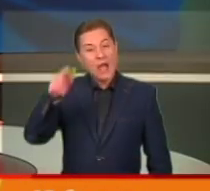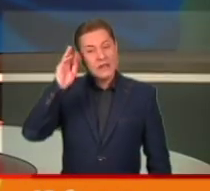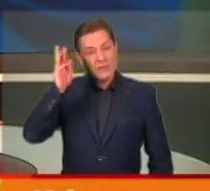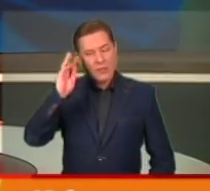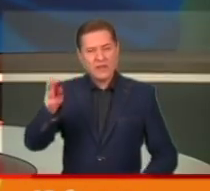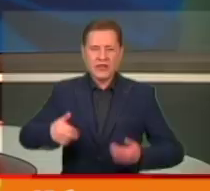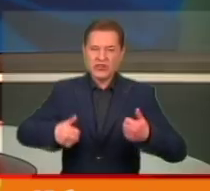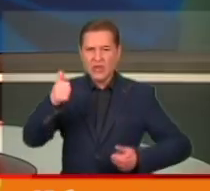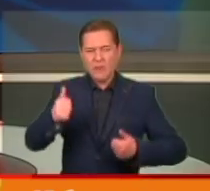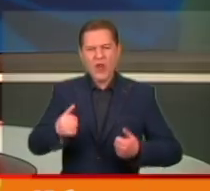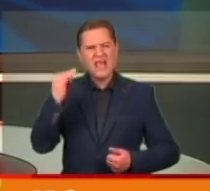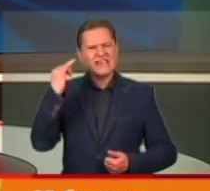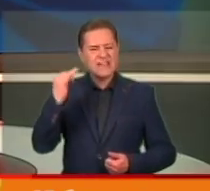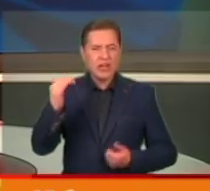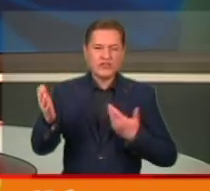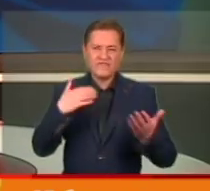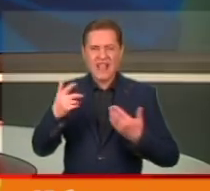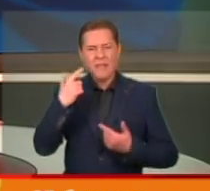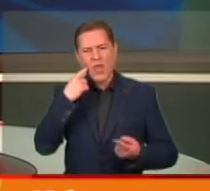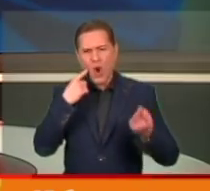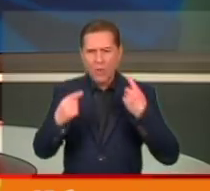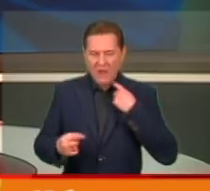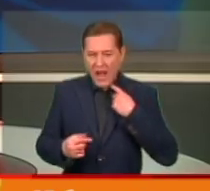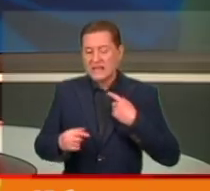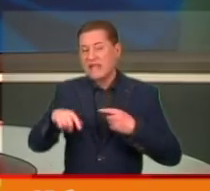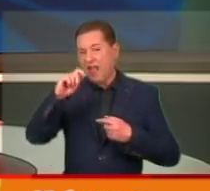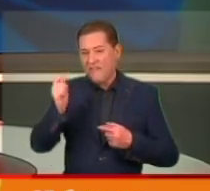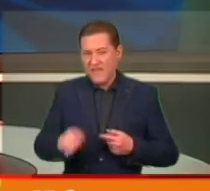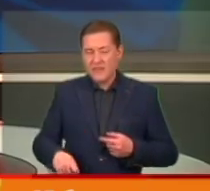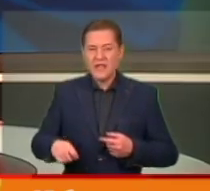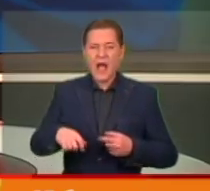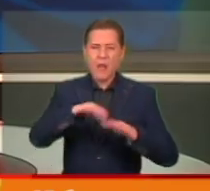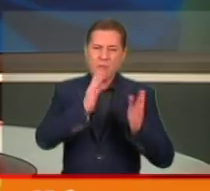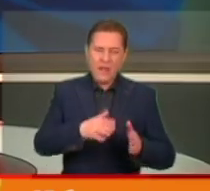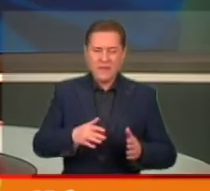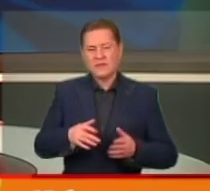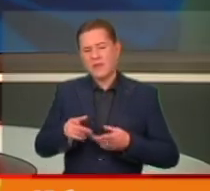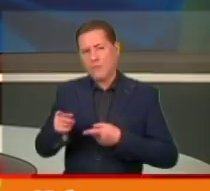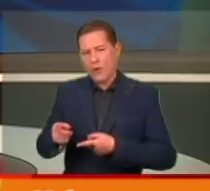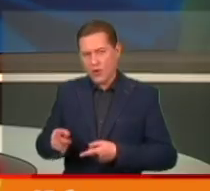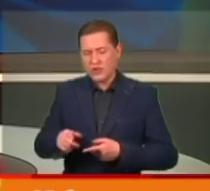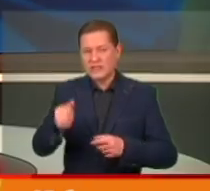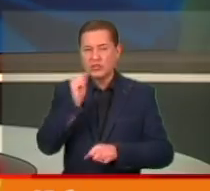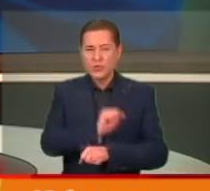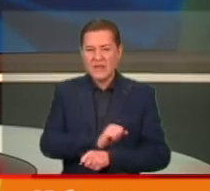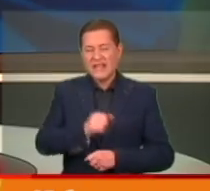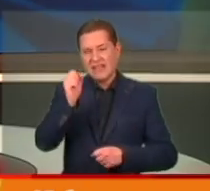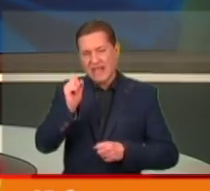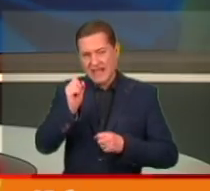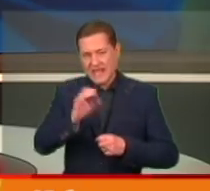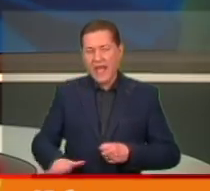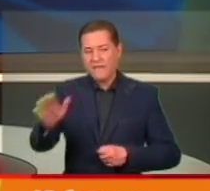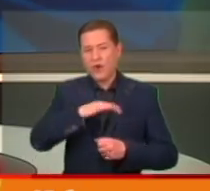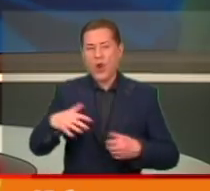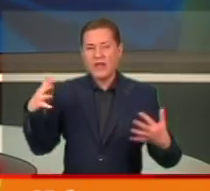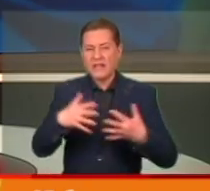Дипломатичні бої, історичні та взаємні образи, війна пам'ятників та погрози зупинити євроінтеграцію. Ми завершуємо